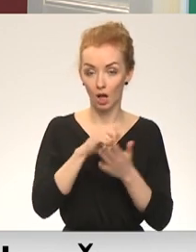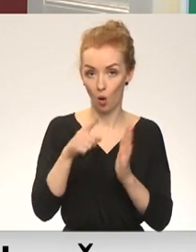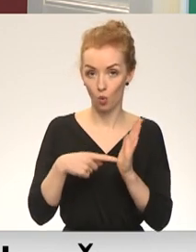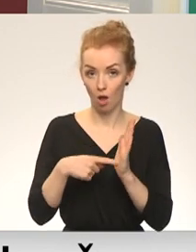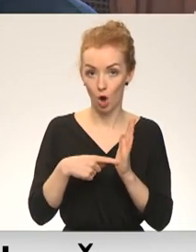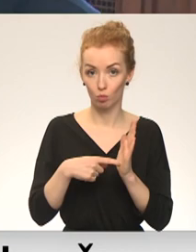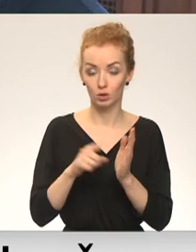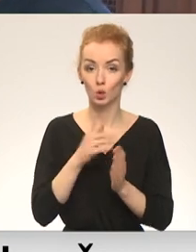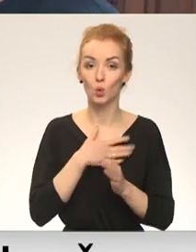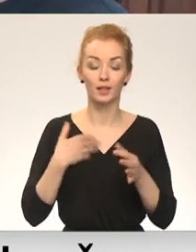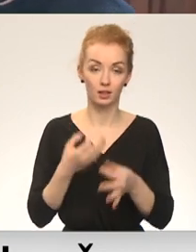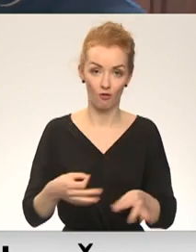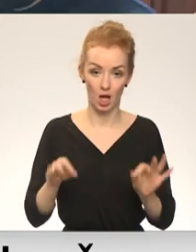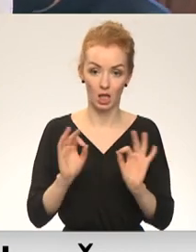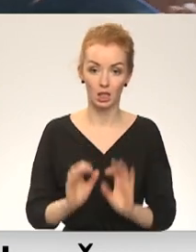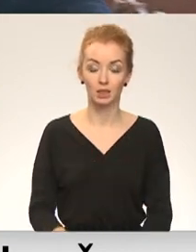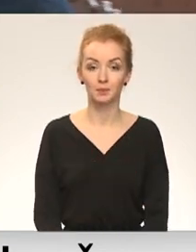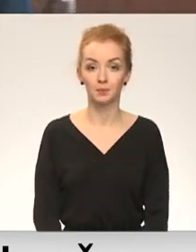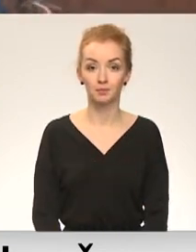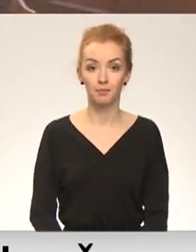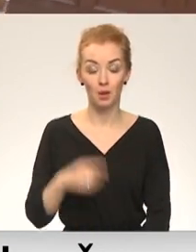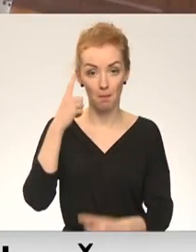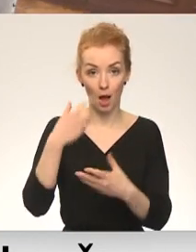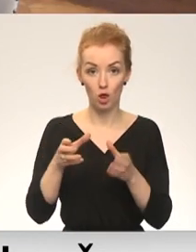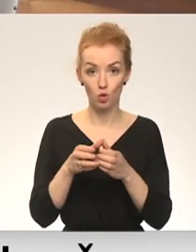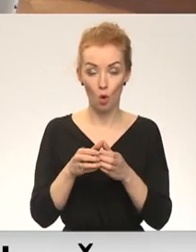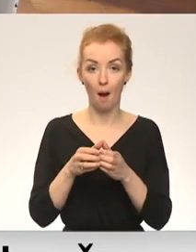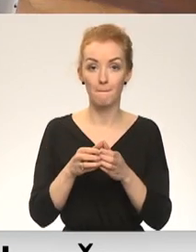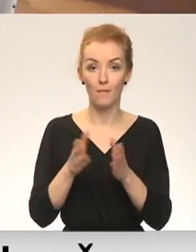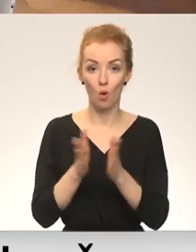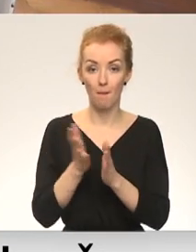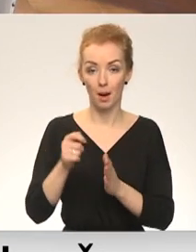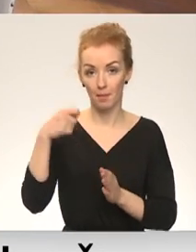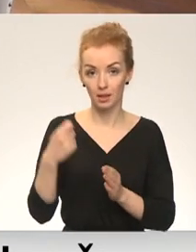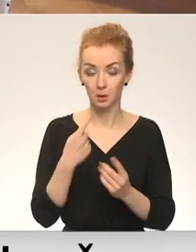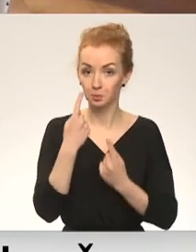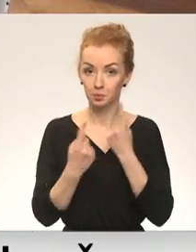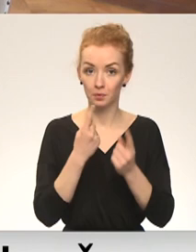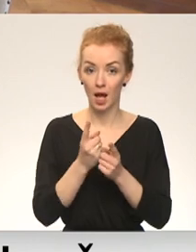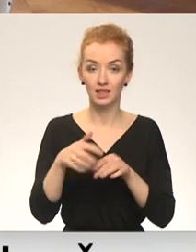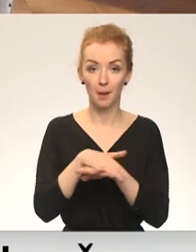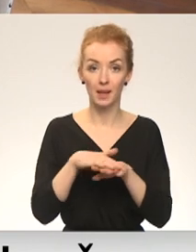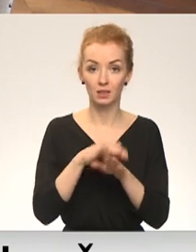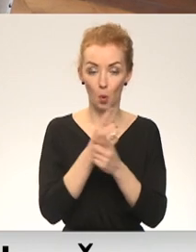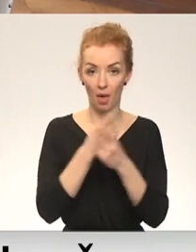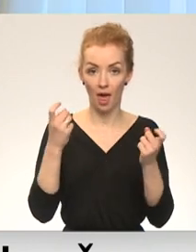ir izšķirošs. Padome ar prezidentu apsprieda arī sabiedrisko mediju satura